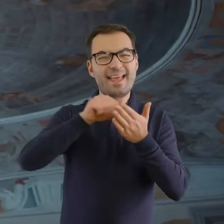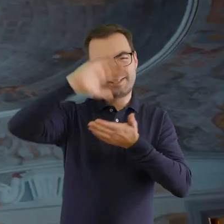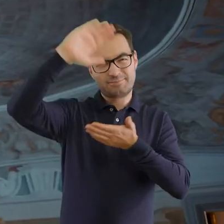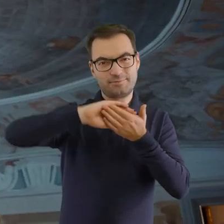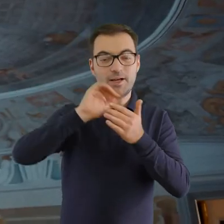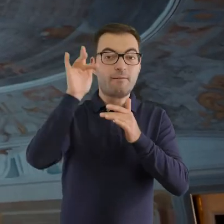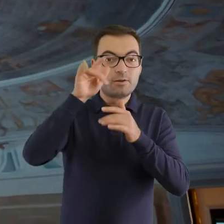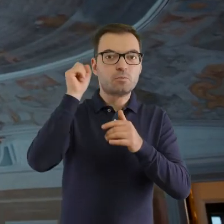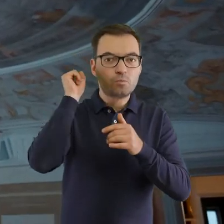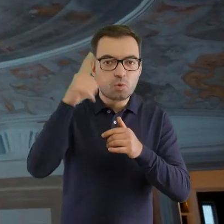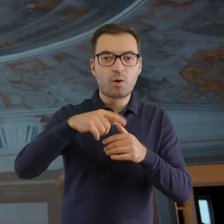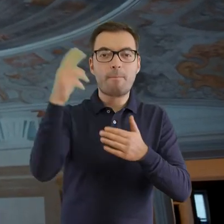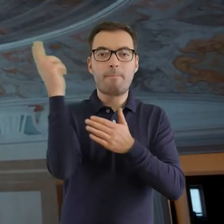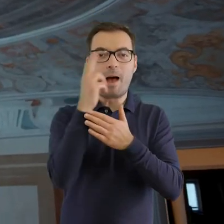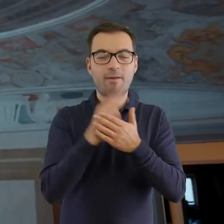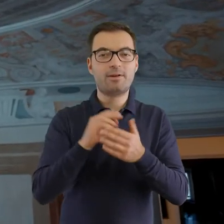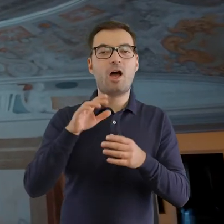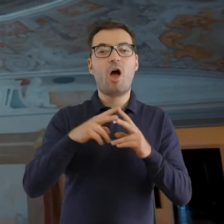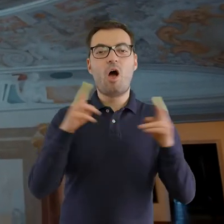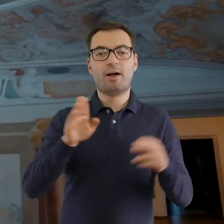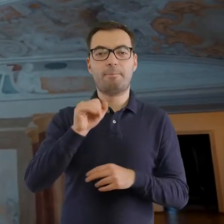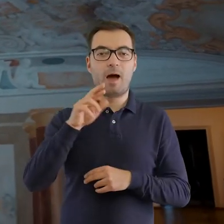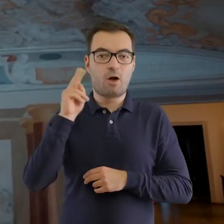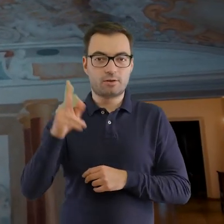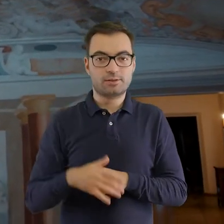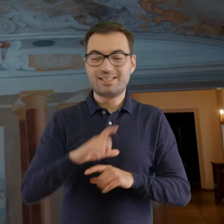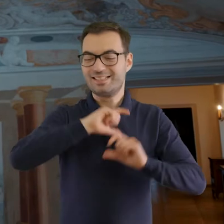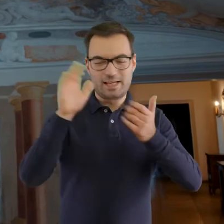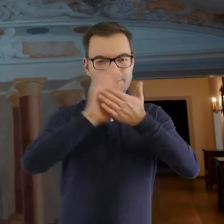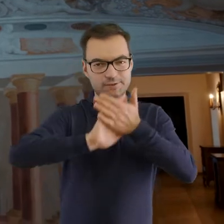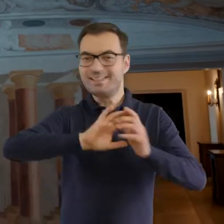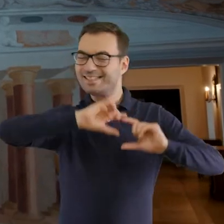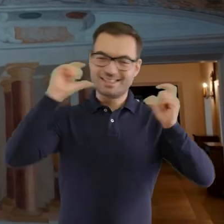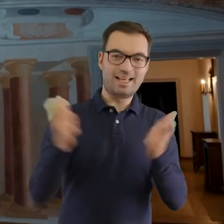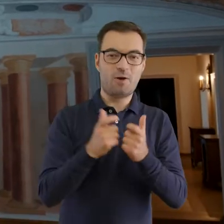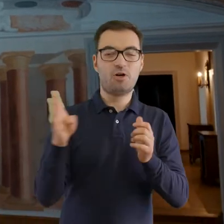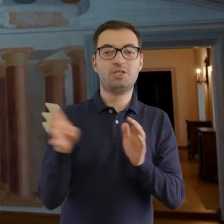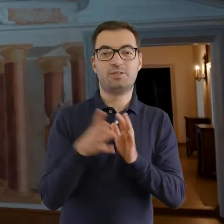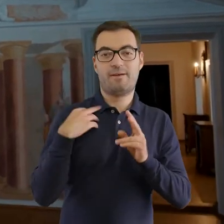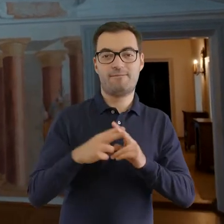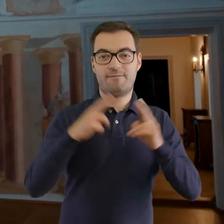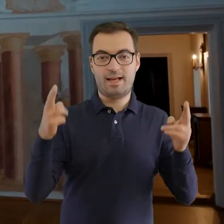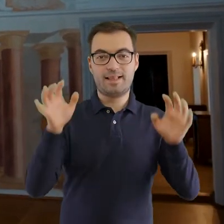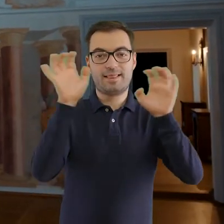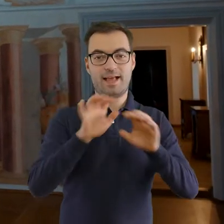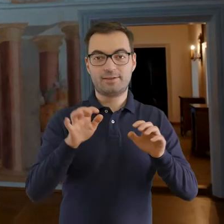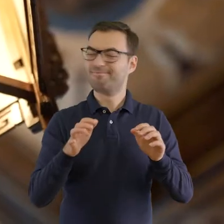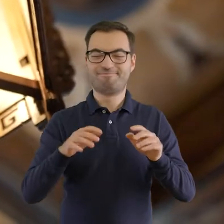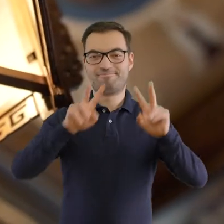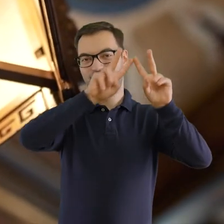tynku malowidła barokowe. Poddano je konserwacji i cały wystrój XIX-wieczny trzeba